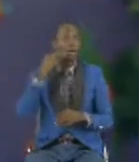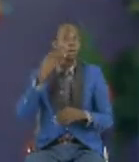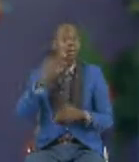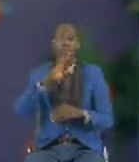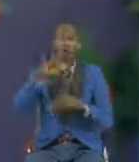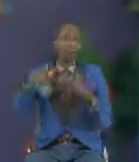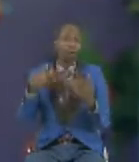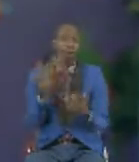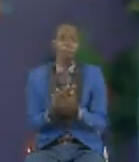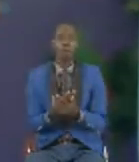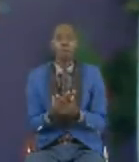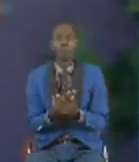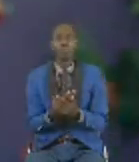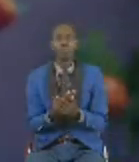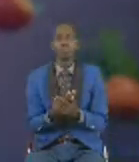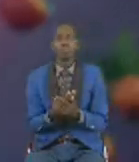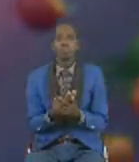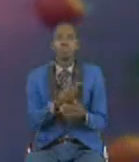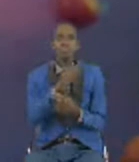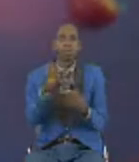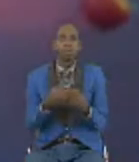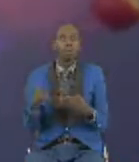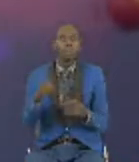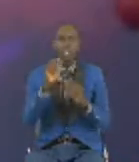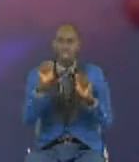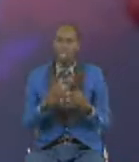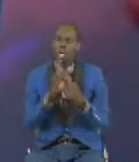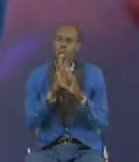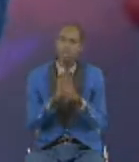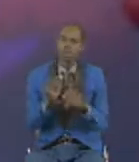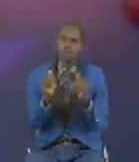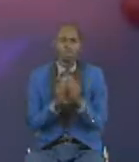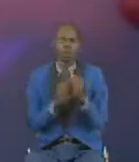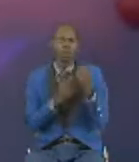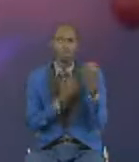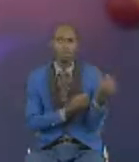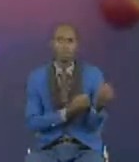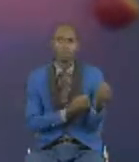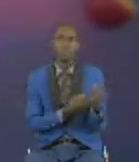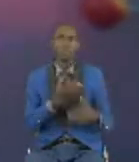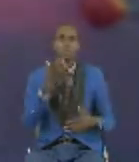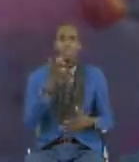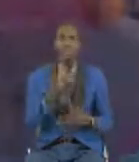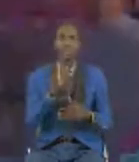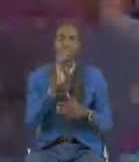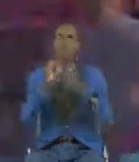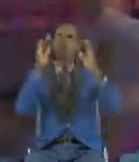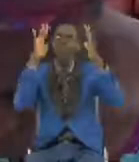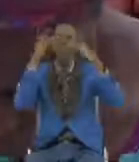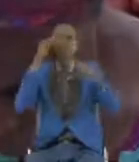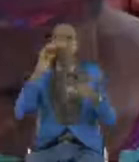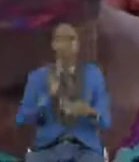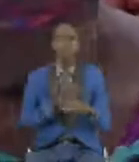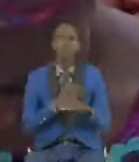et les autres, eux tous, quand ils peuvent répondre avec courage, il y a de l'espoir pour notre